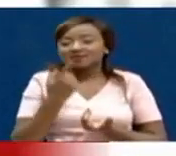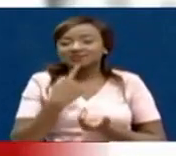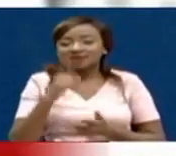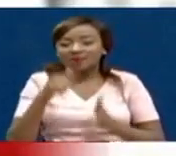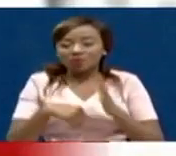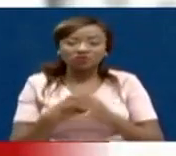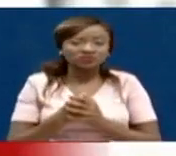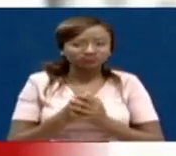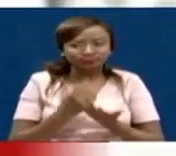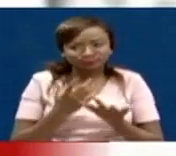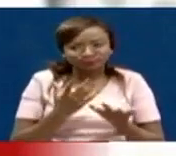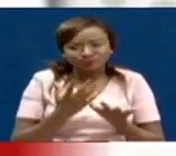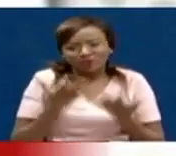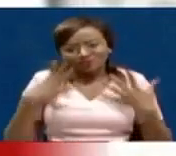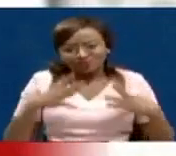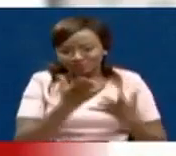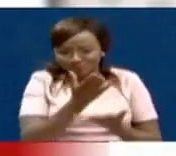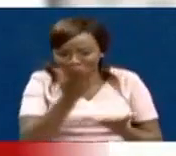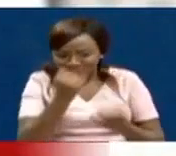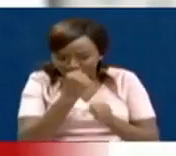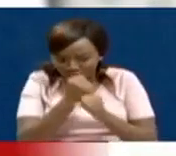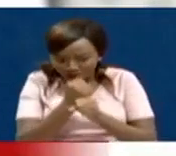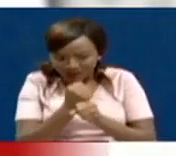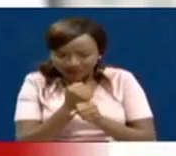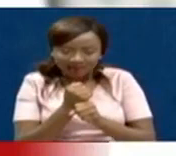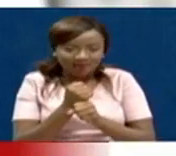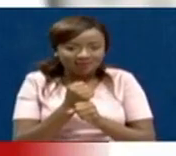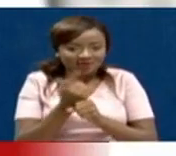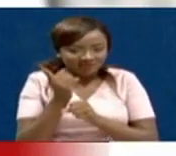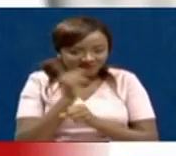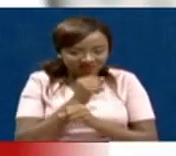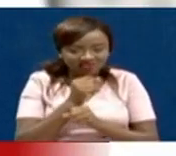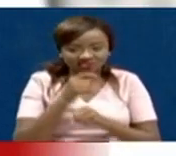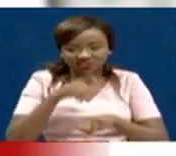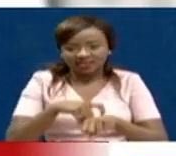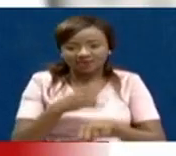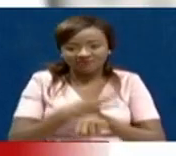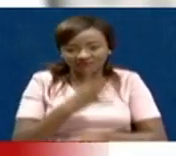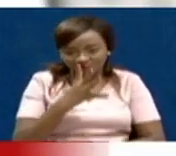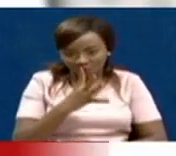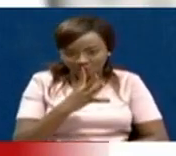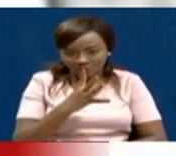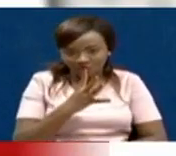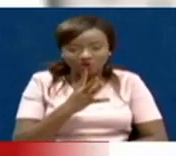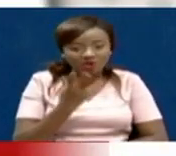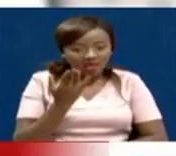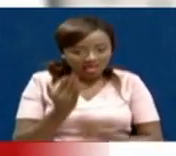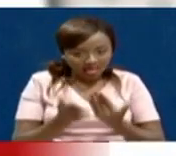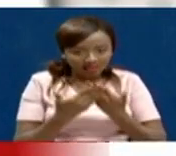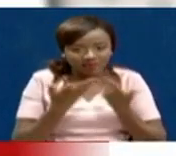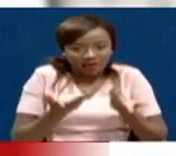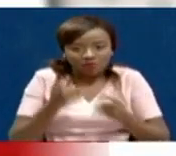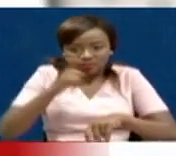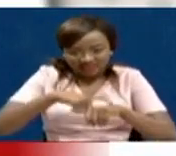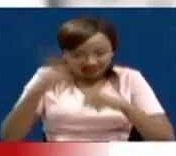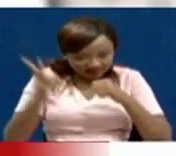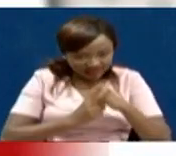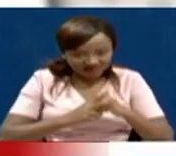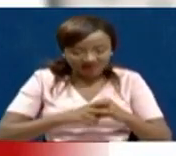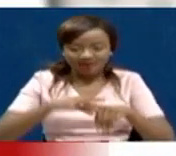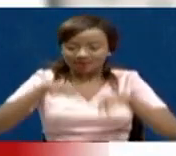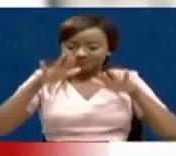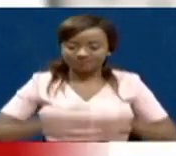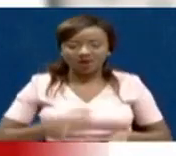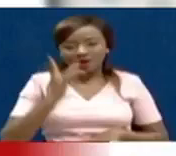waajiri kuhakikisha wafanyikazi wao wanatii amri ya kutotoka nje kwa kuwaruhusu kuondoka kazini saa 10 alasiri katika